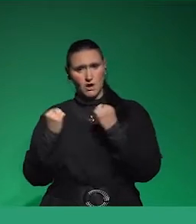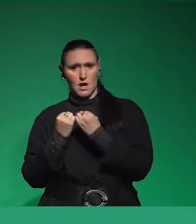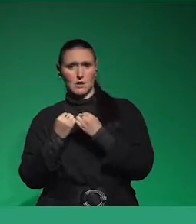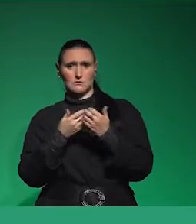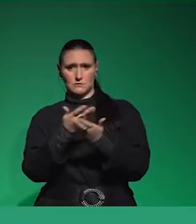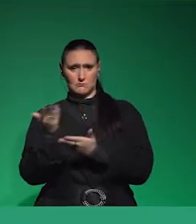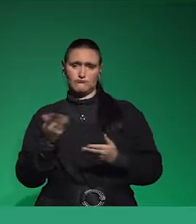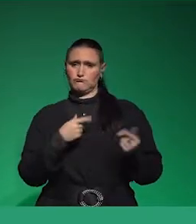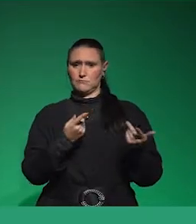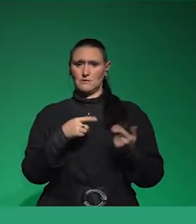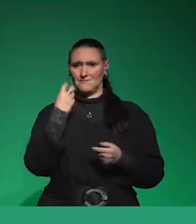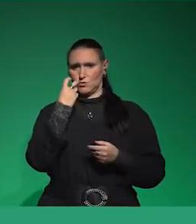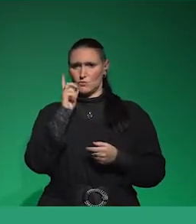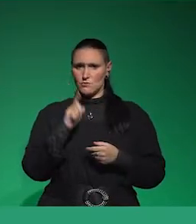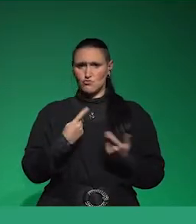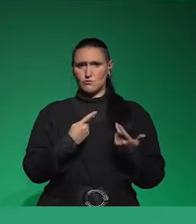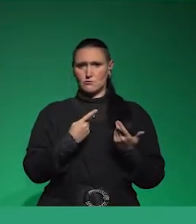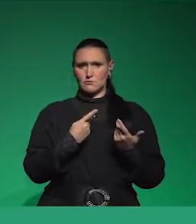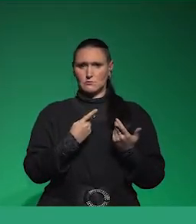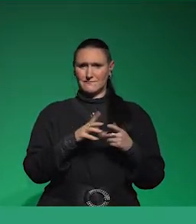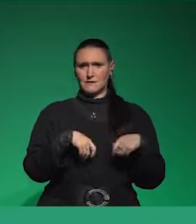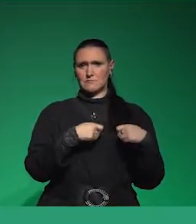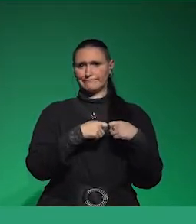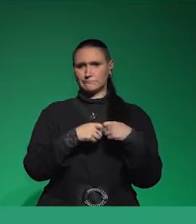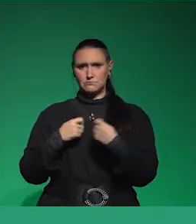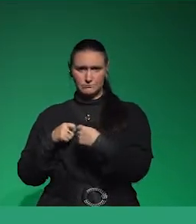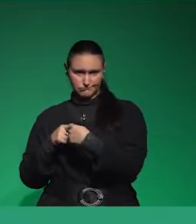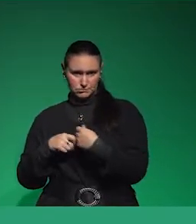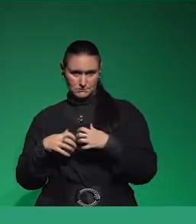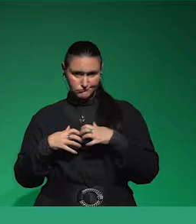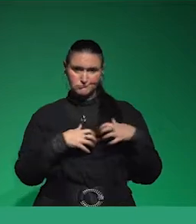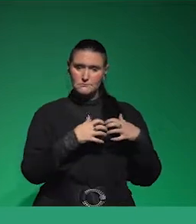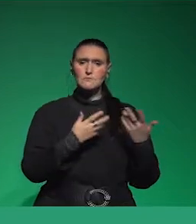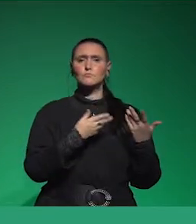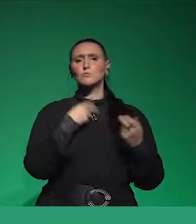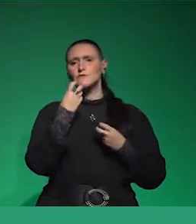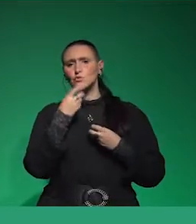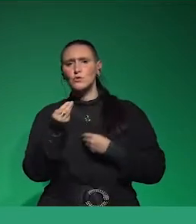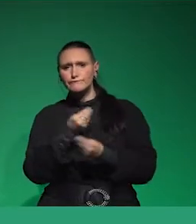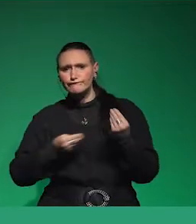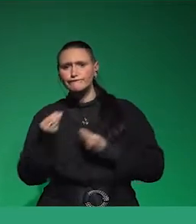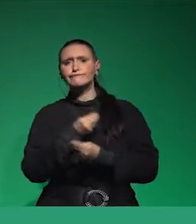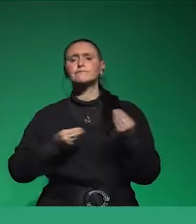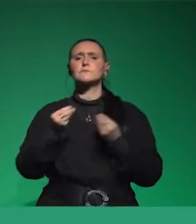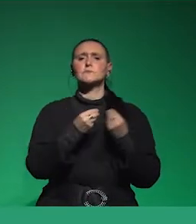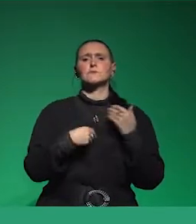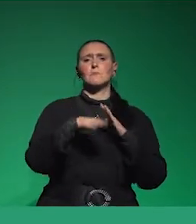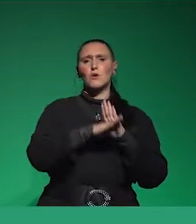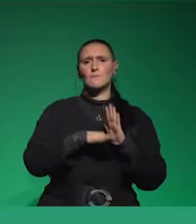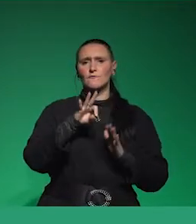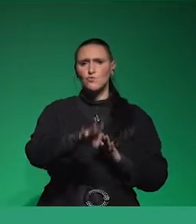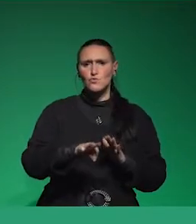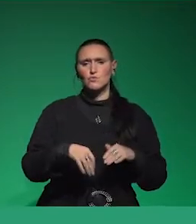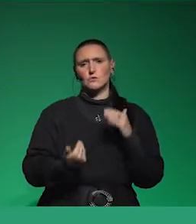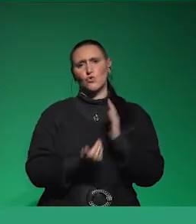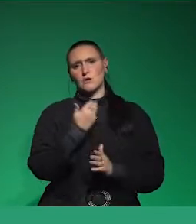Wälder, und ein Aufforstungsprogramm zu fahren. Naja, das ist natürlich nicht